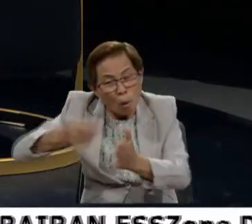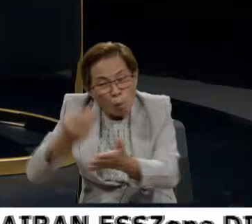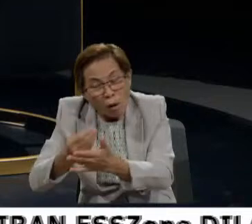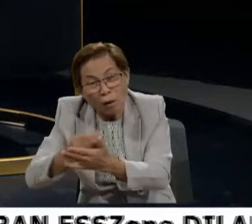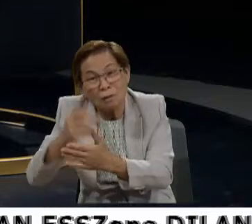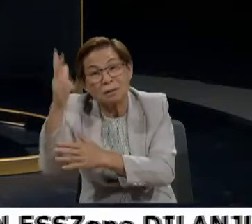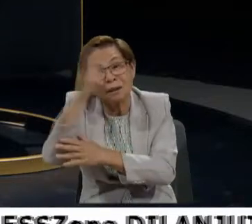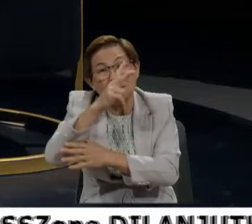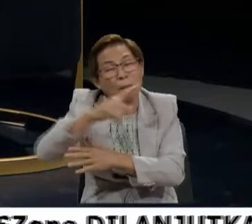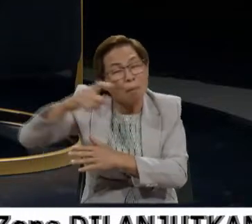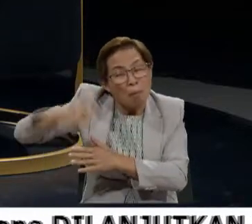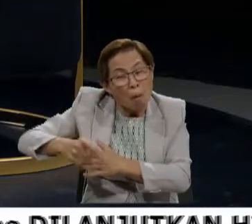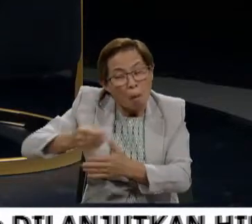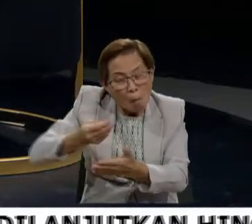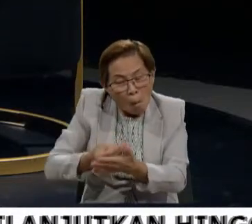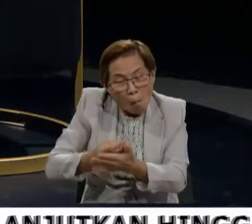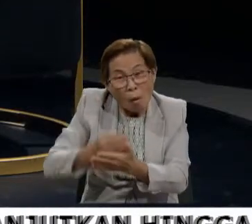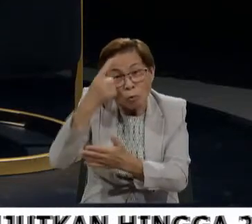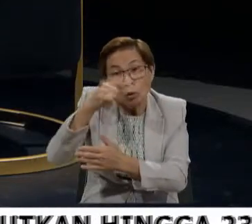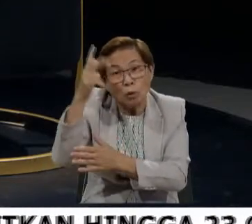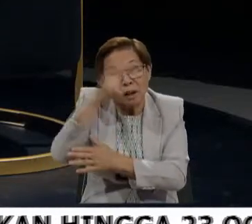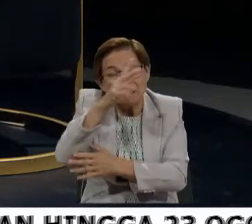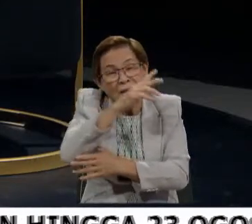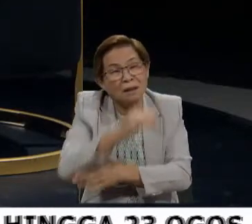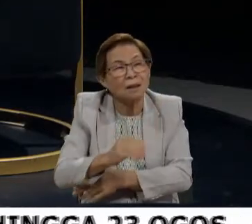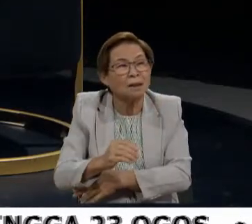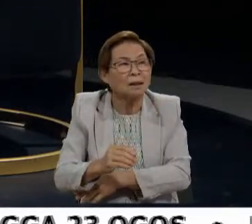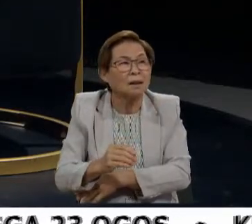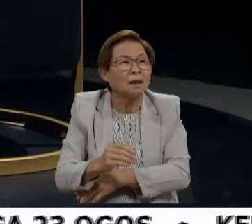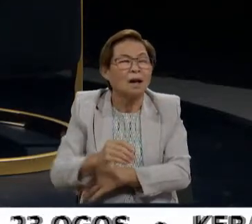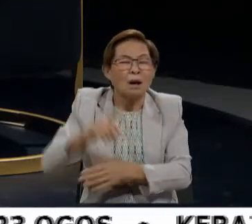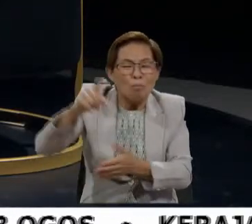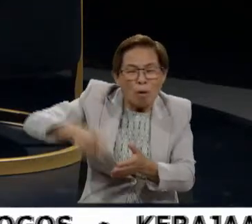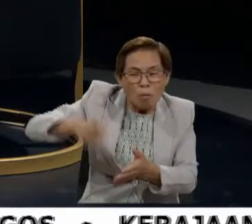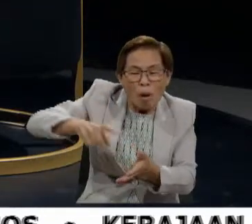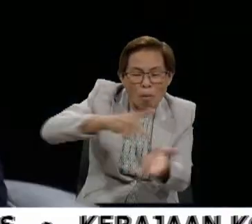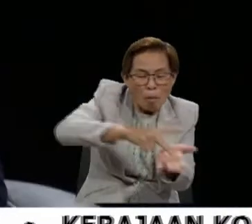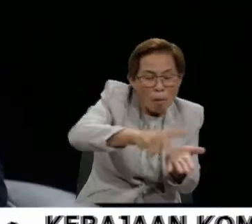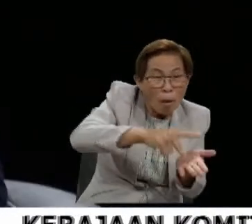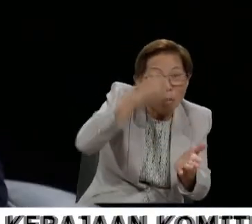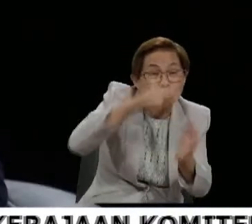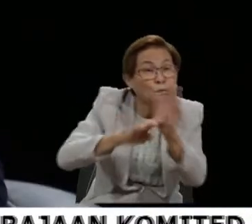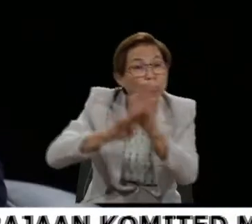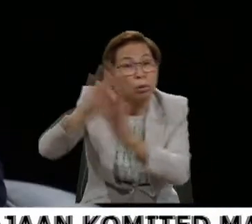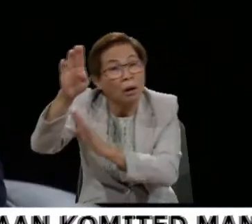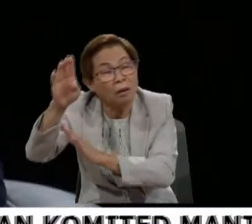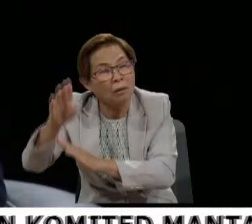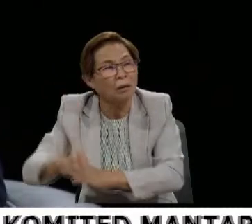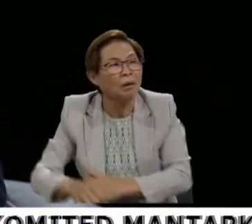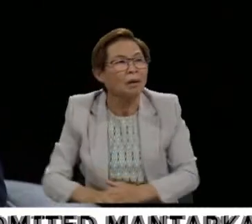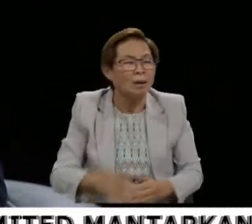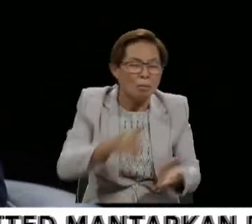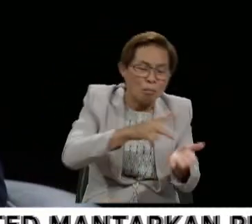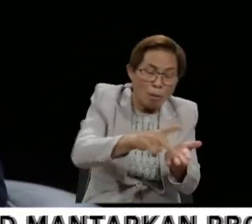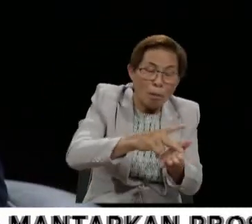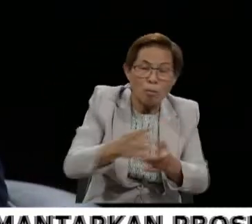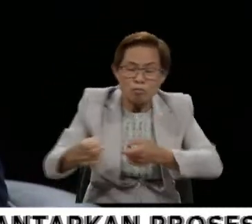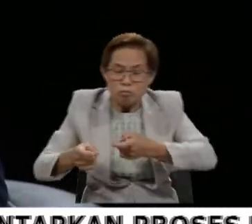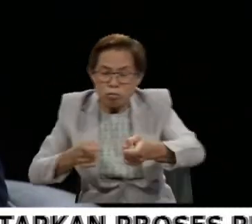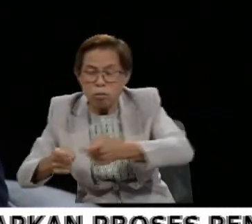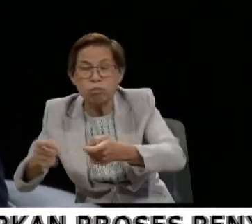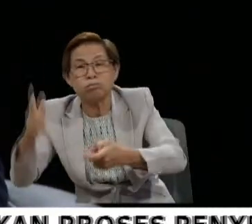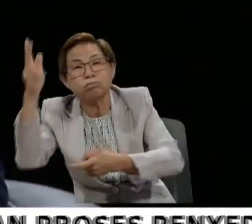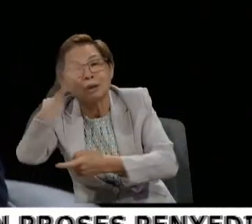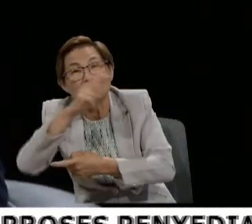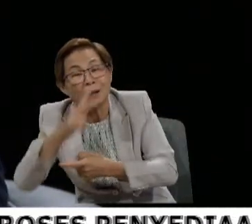untuk kerajaan dan juga keperluan perbelanjaan-perbelanjaan pembangunan pajaan mengurus kerajaan